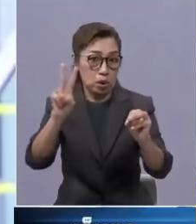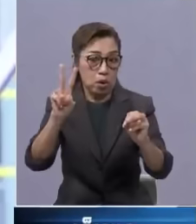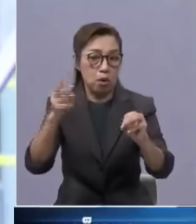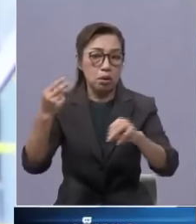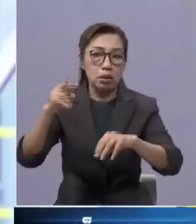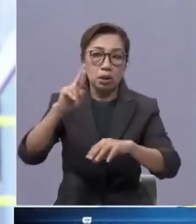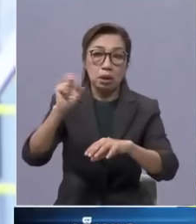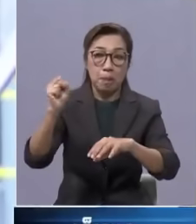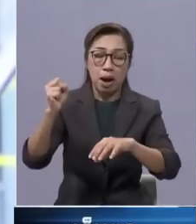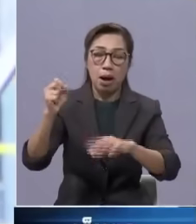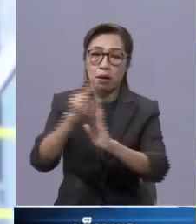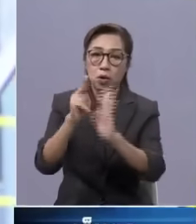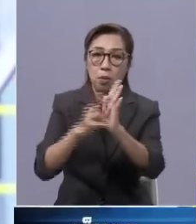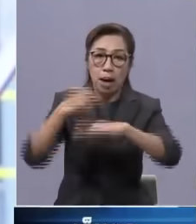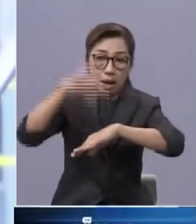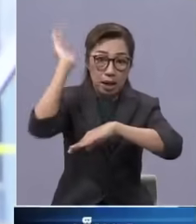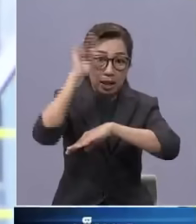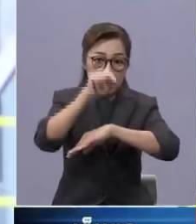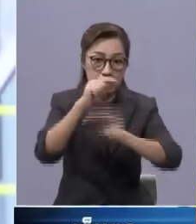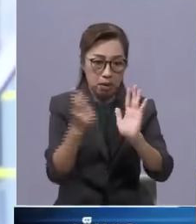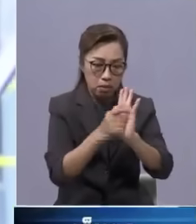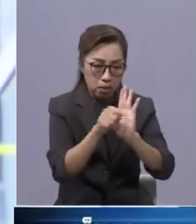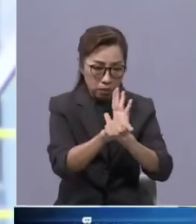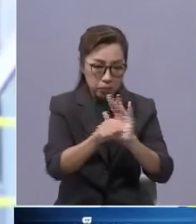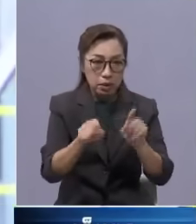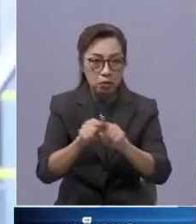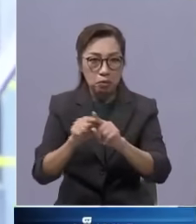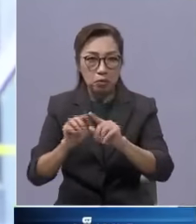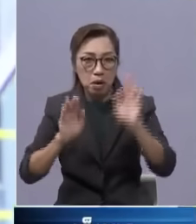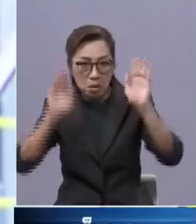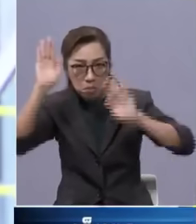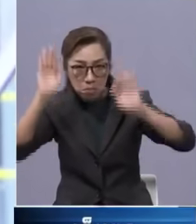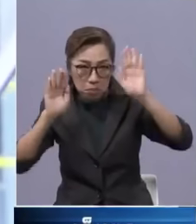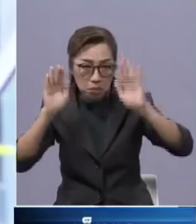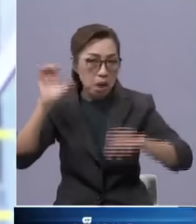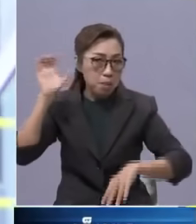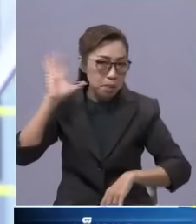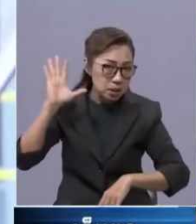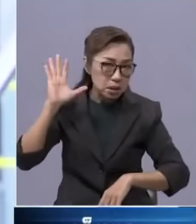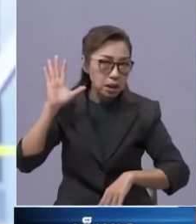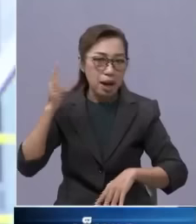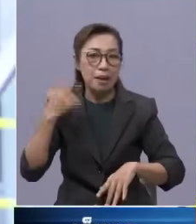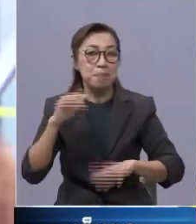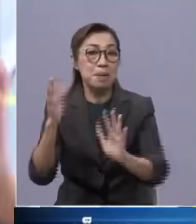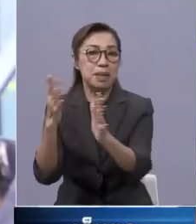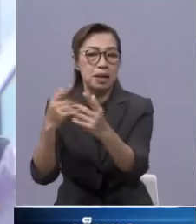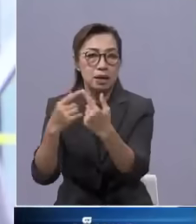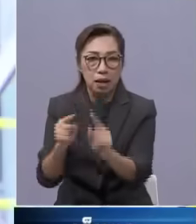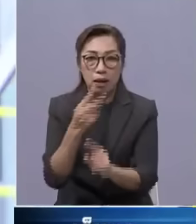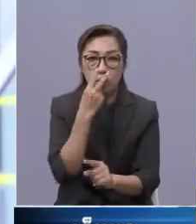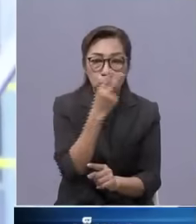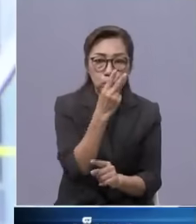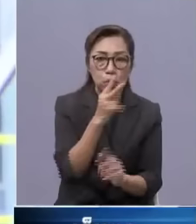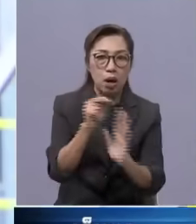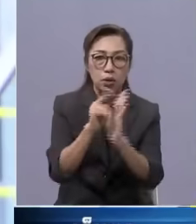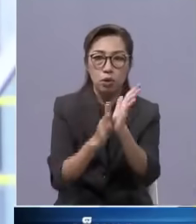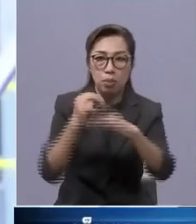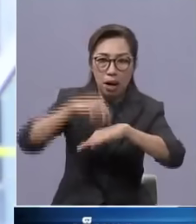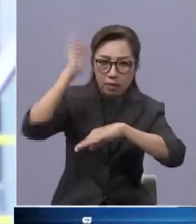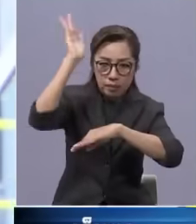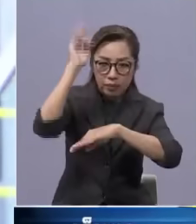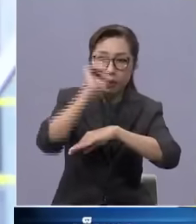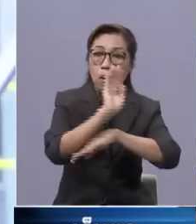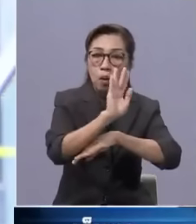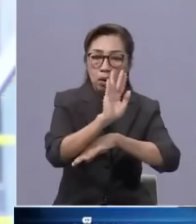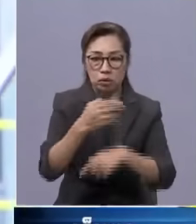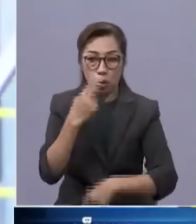บัญญัติด้วยนะครับว่าไม่มีการลงมติความไว้วางใจครับแต่เราก็ต้องจับตาสาระของการอภิปรายและแง่